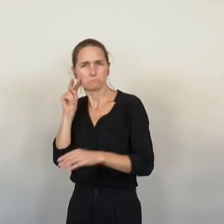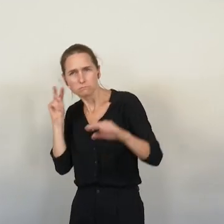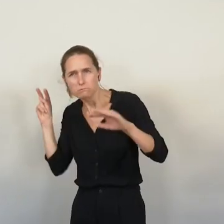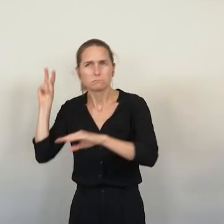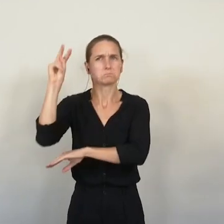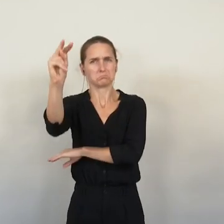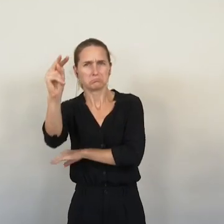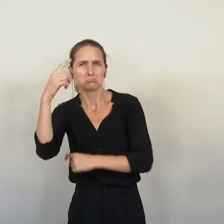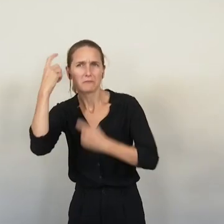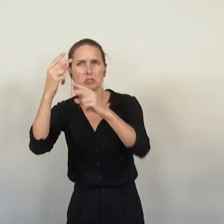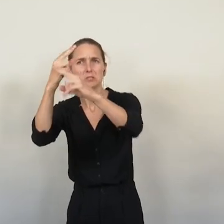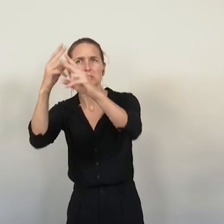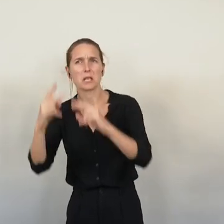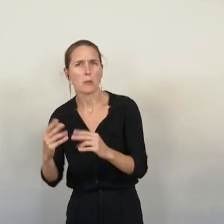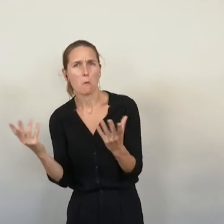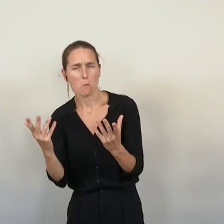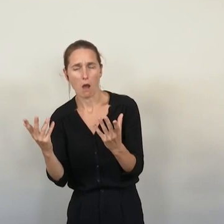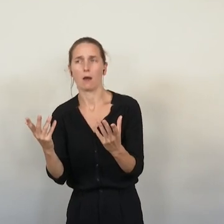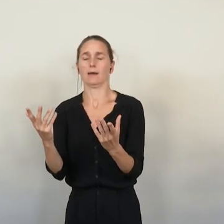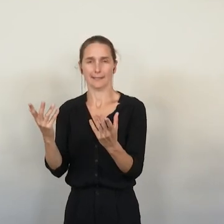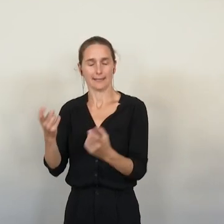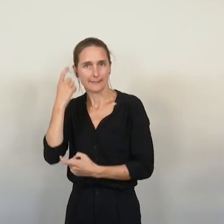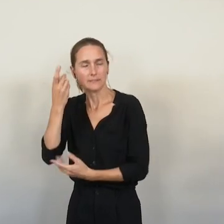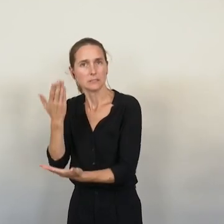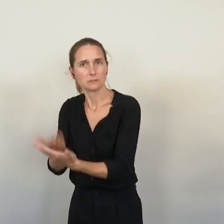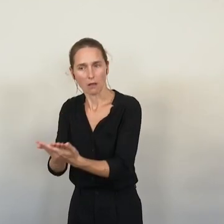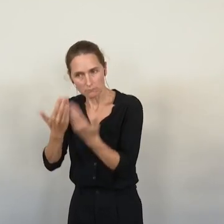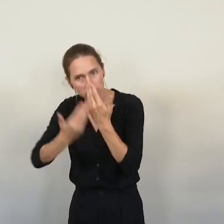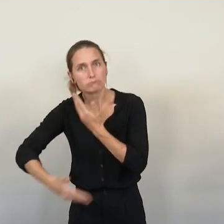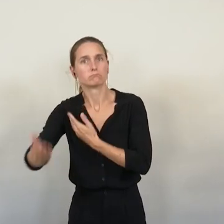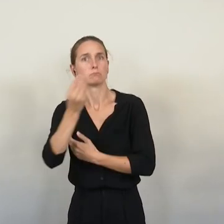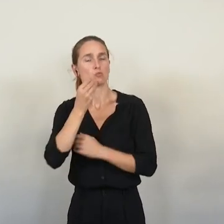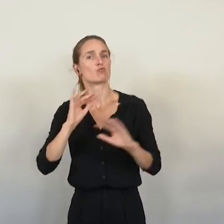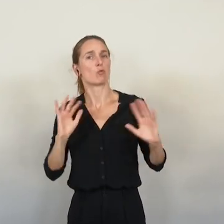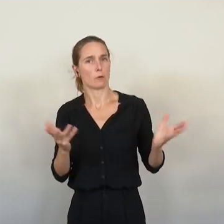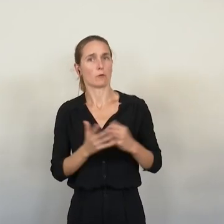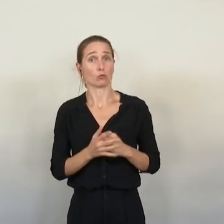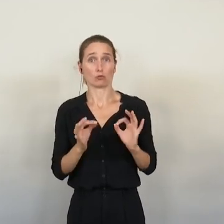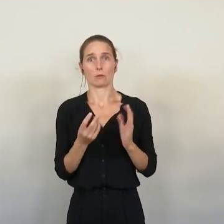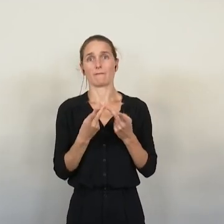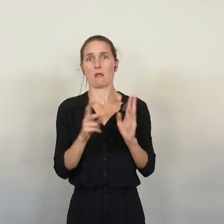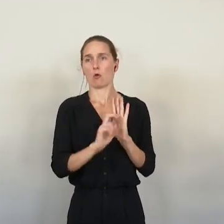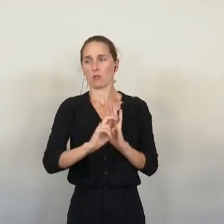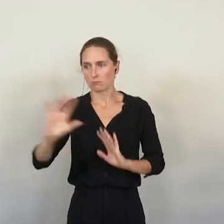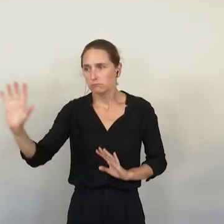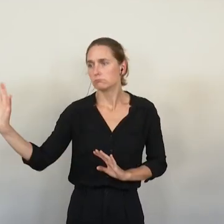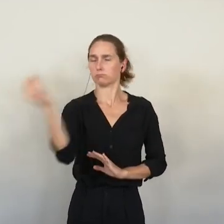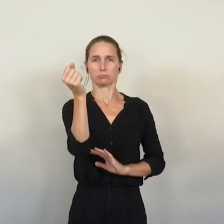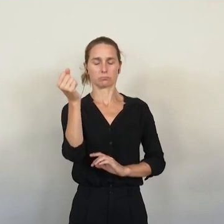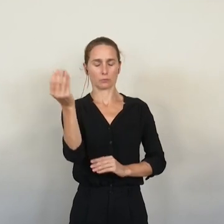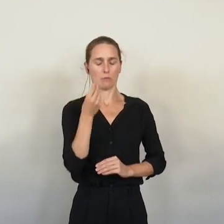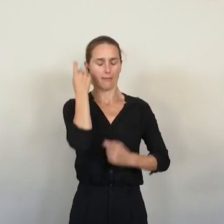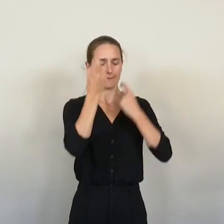donc la ville de Grenoble a souhaité se saisir de l'ensemble des questions d'alimentation et de renforcer la cohérence des actions qu'elle mène dans ce domaine elle enemmène